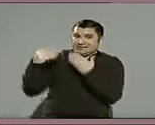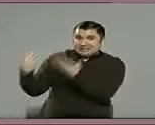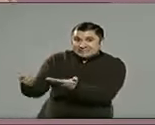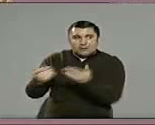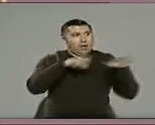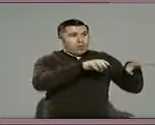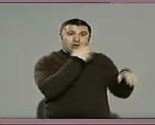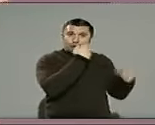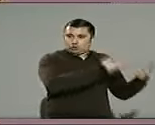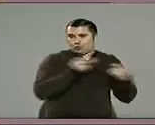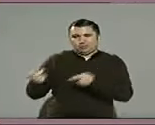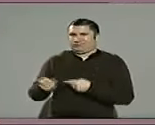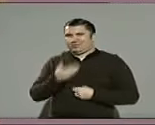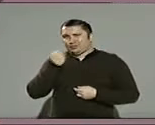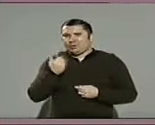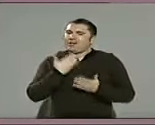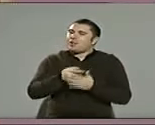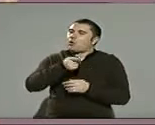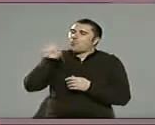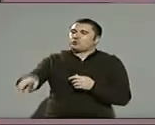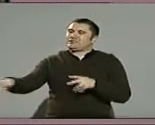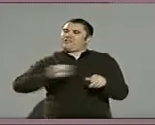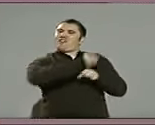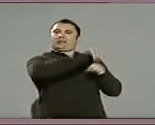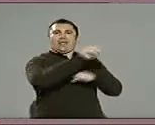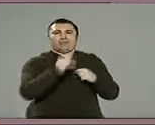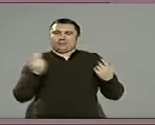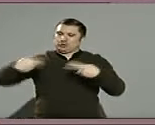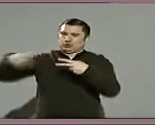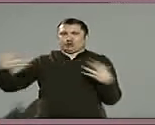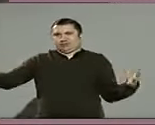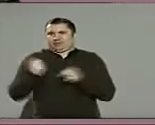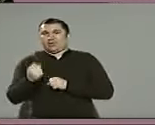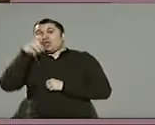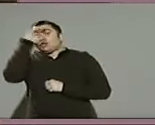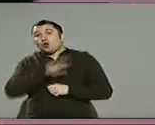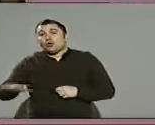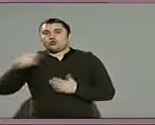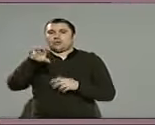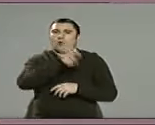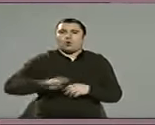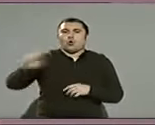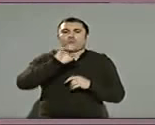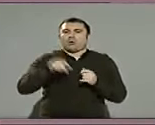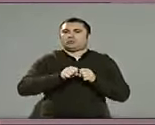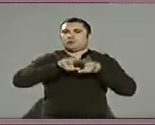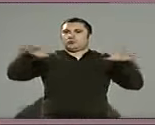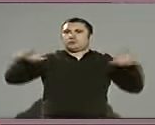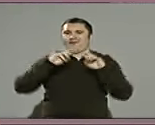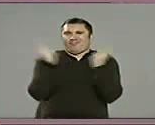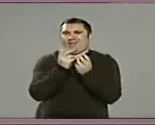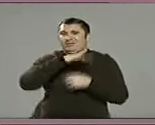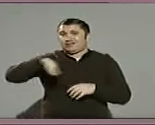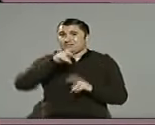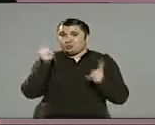wünschen. Und deshalb müssen wir sie verteidigen und zurückerobern. In Deutschland, in Europa und darüber hinaus, liebe Genossinnen und